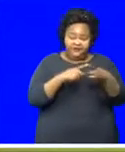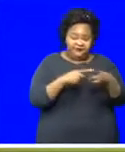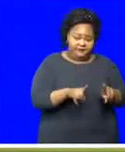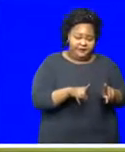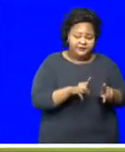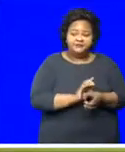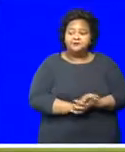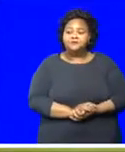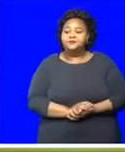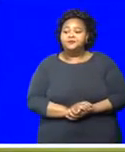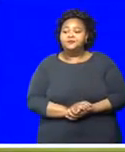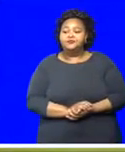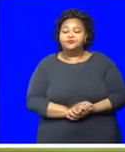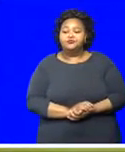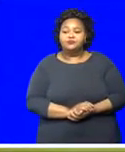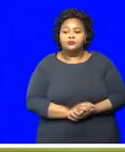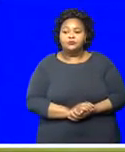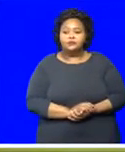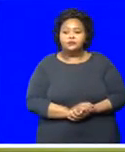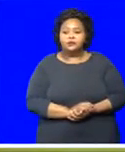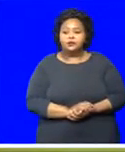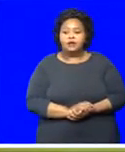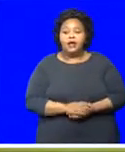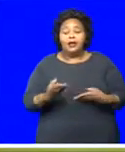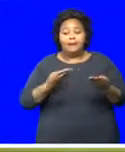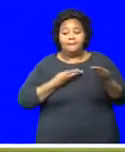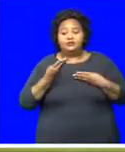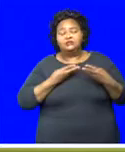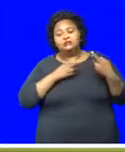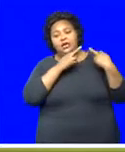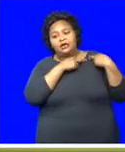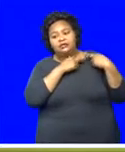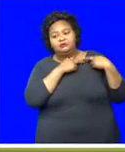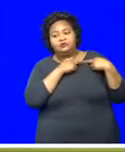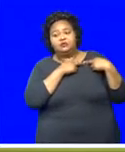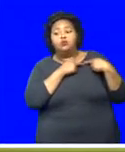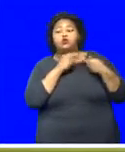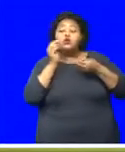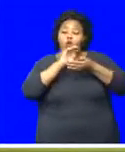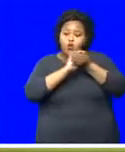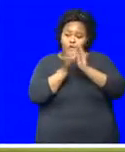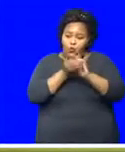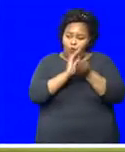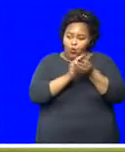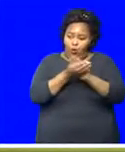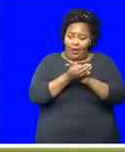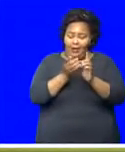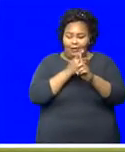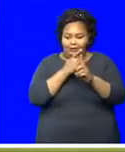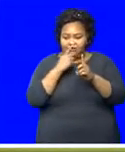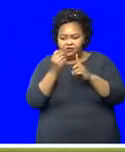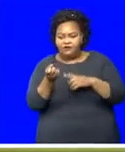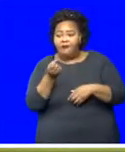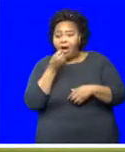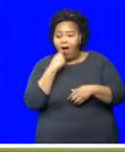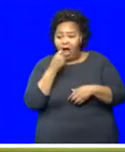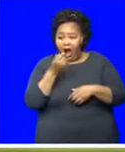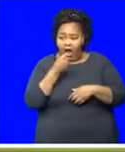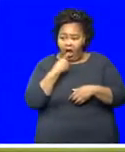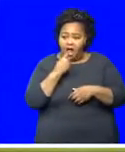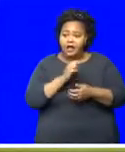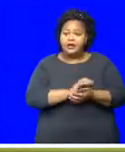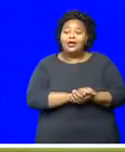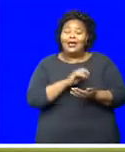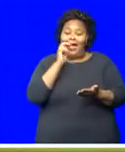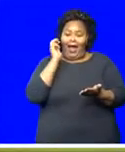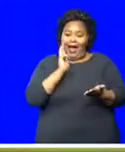le ndlela yokukwenta loko, uyabese uba nanakulo kuthiwa i-patent, kusho ukuthi ungeke nje wena